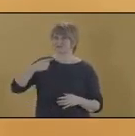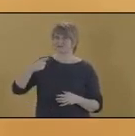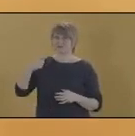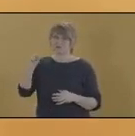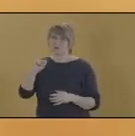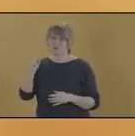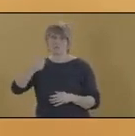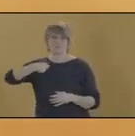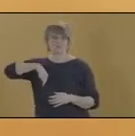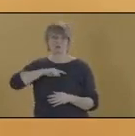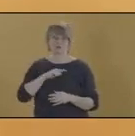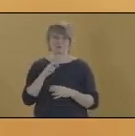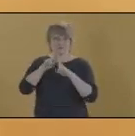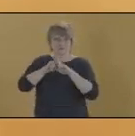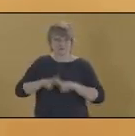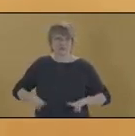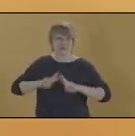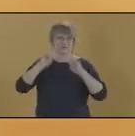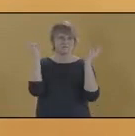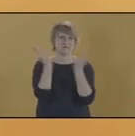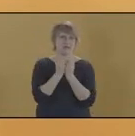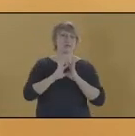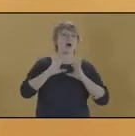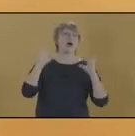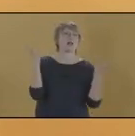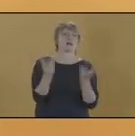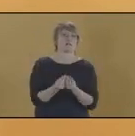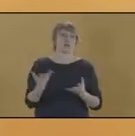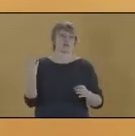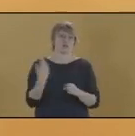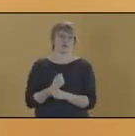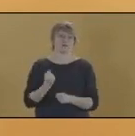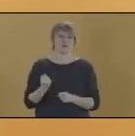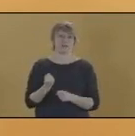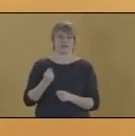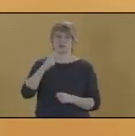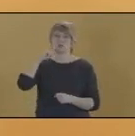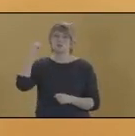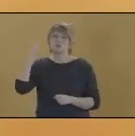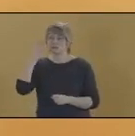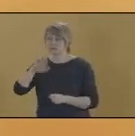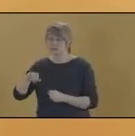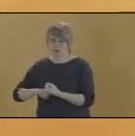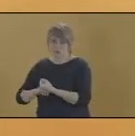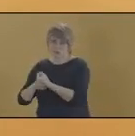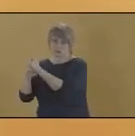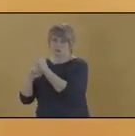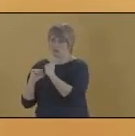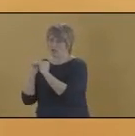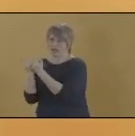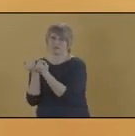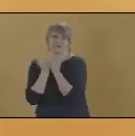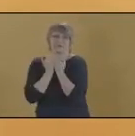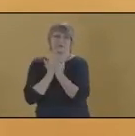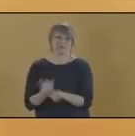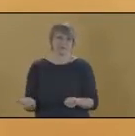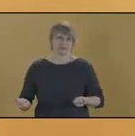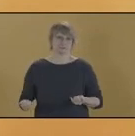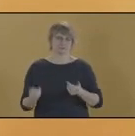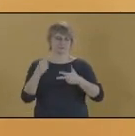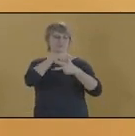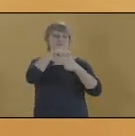nicht, Frieden an alle Menschen zu bringen? Wie kann ich den ukrainischen Kindern helfen? Das sind